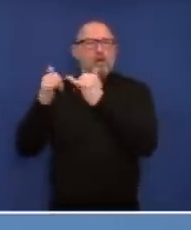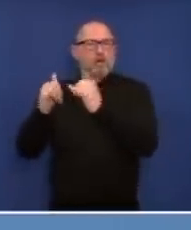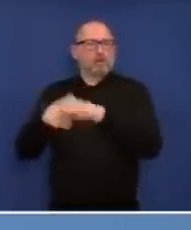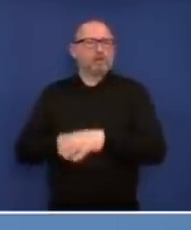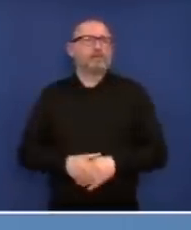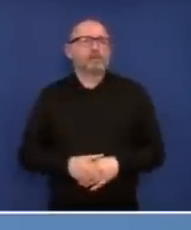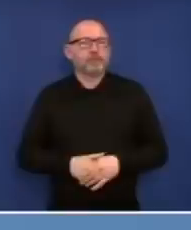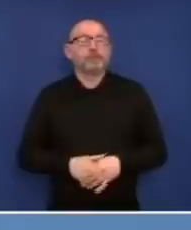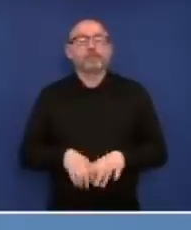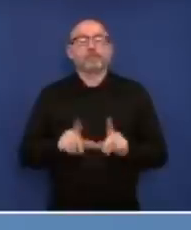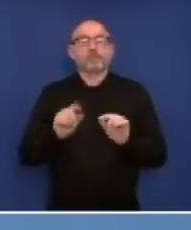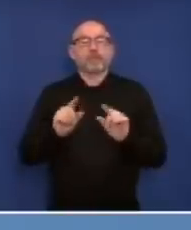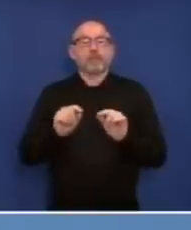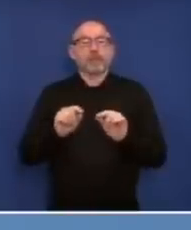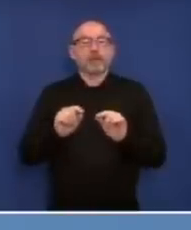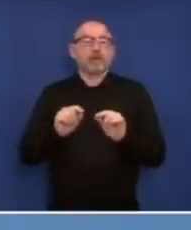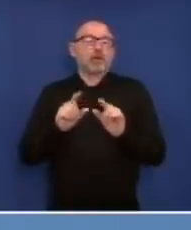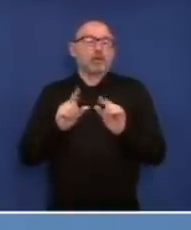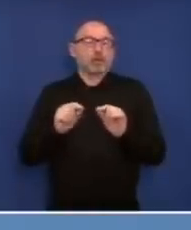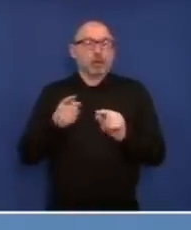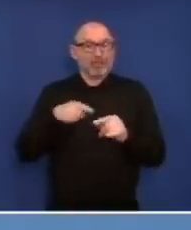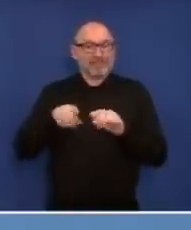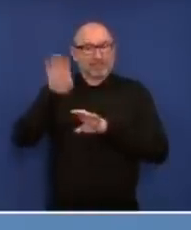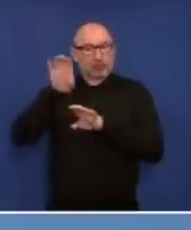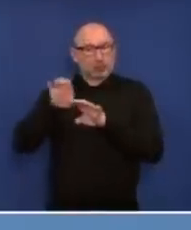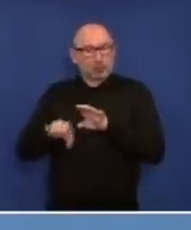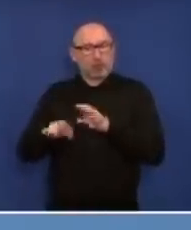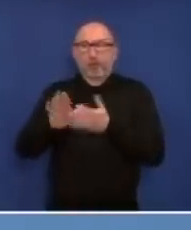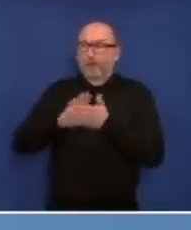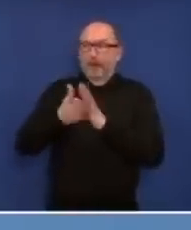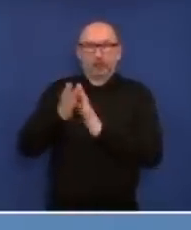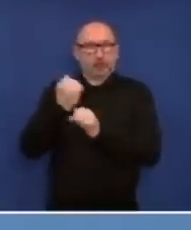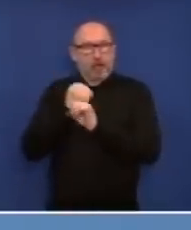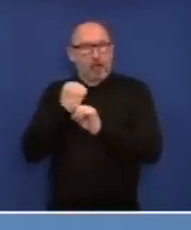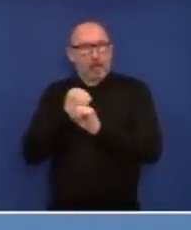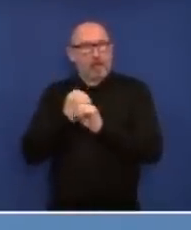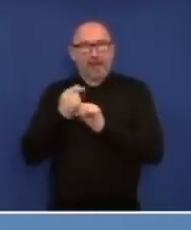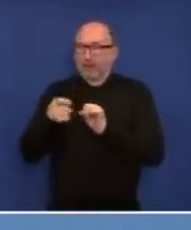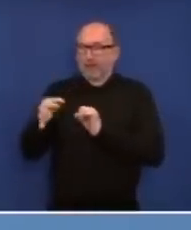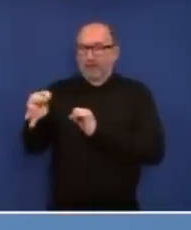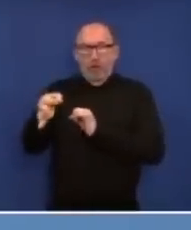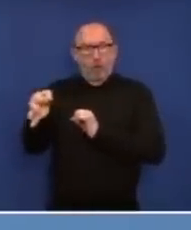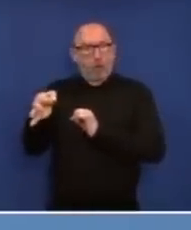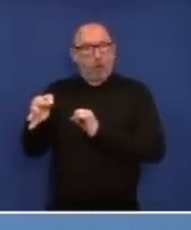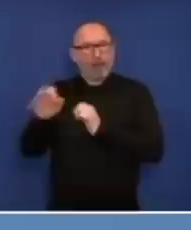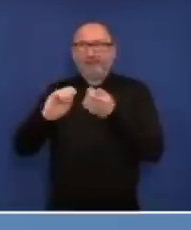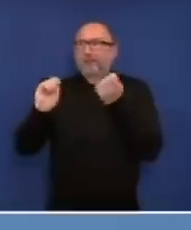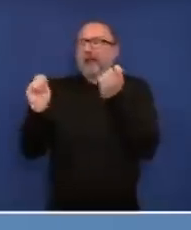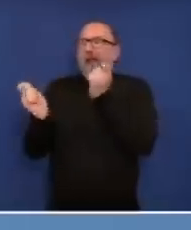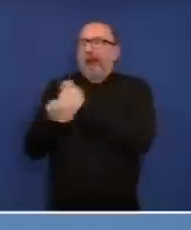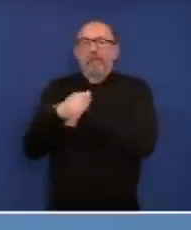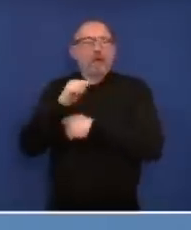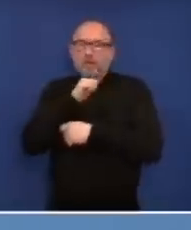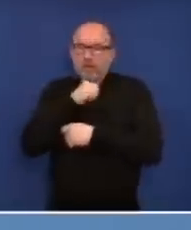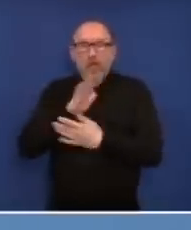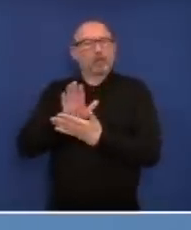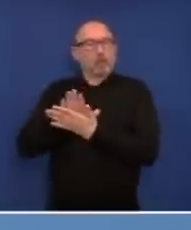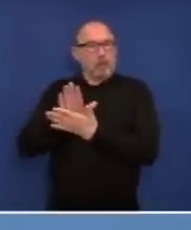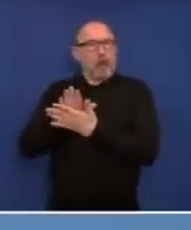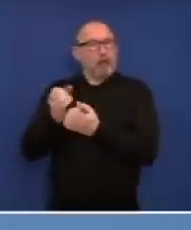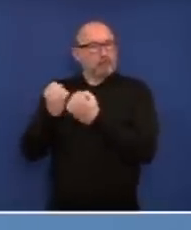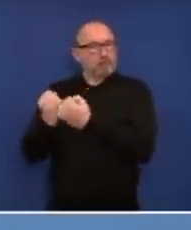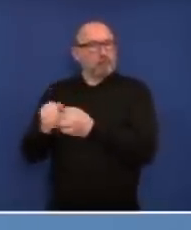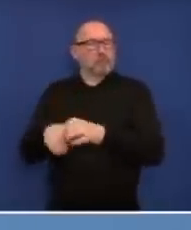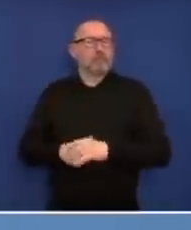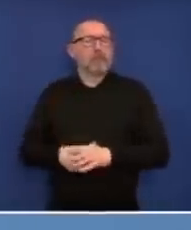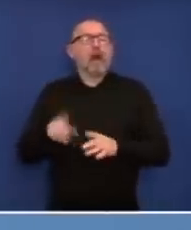sich an den Strukturen unserer praktischen Arbeit dort vor Ort jetzt nicht grundlegend etwas.